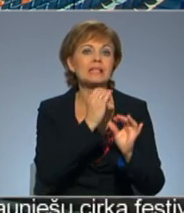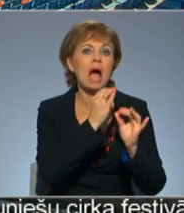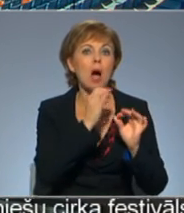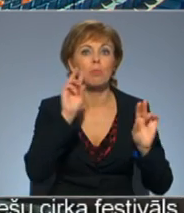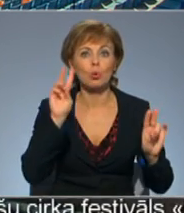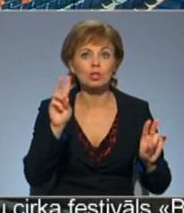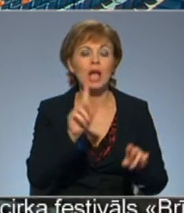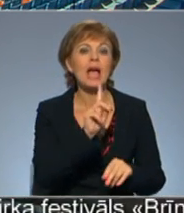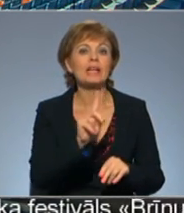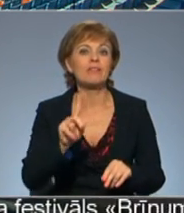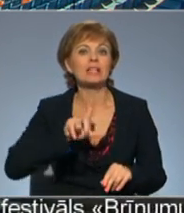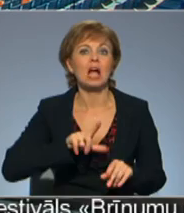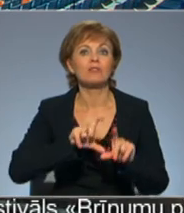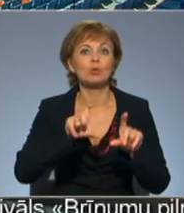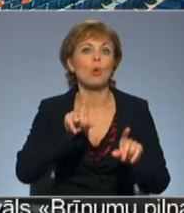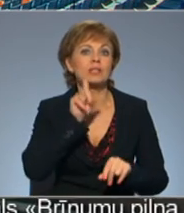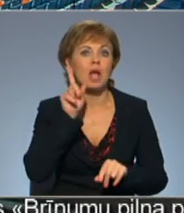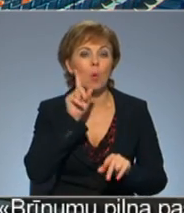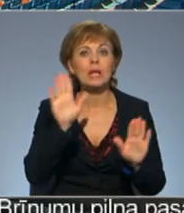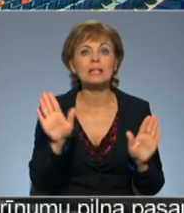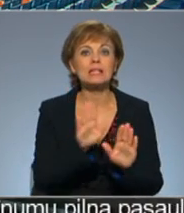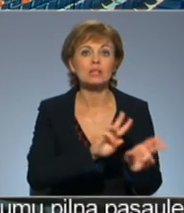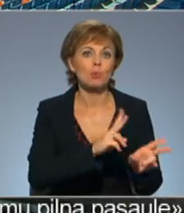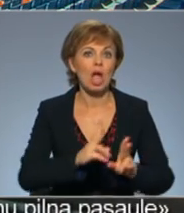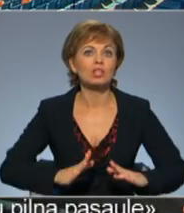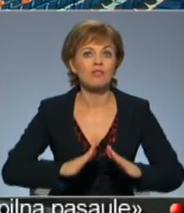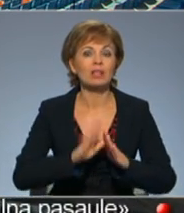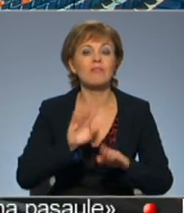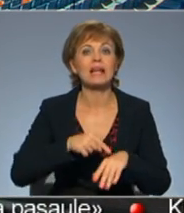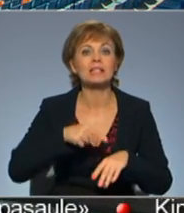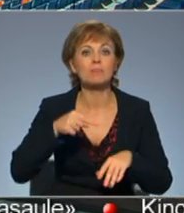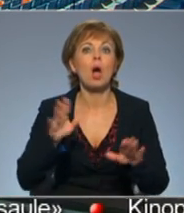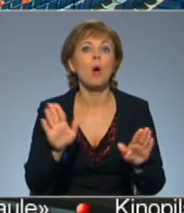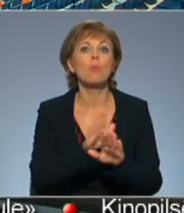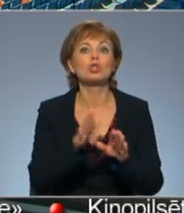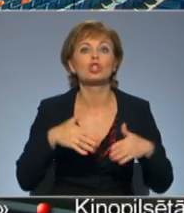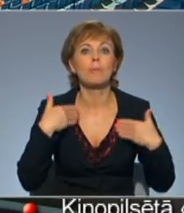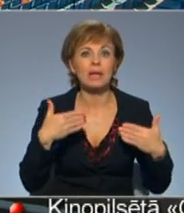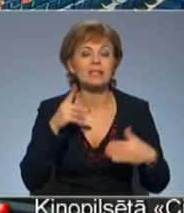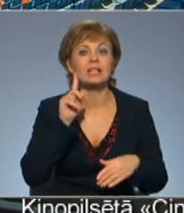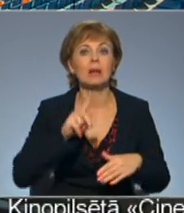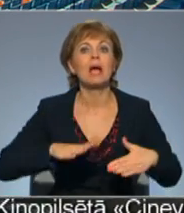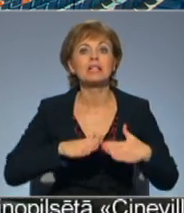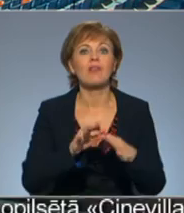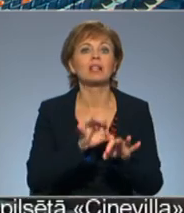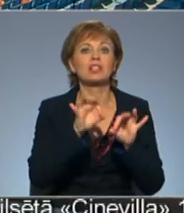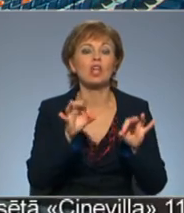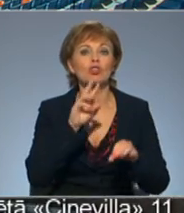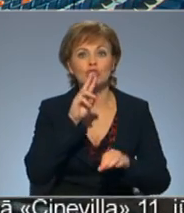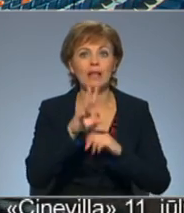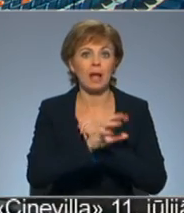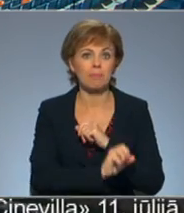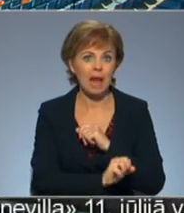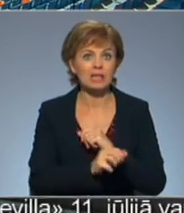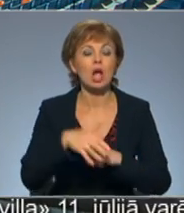jaunatnes dziesmu un deju svētku laikā varēs izbaudīt muzicēšanas prieku. Kā zinām, svētki sākas jau šīs nedēļas beigās, bet skolēns traumas Rīgas